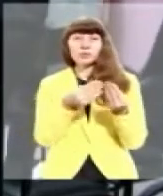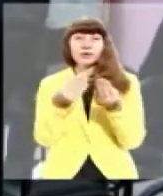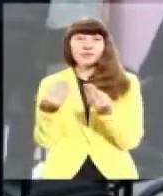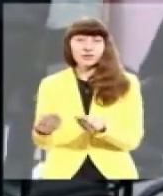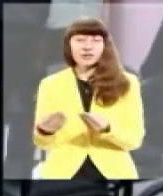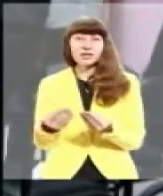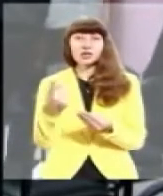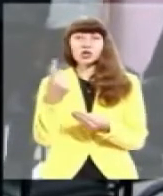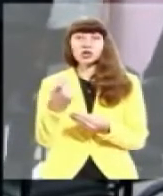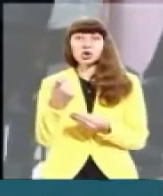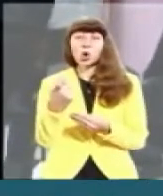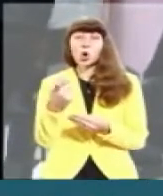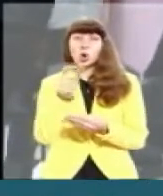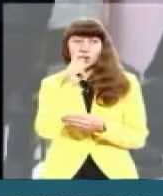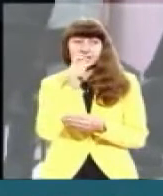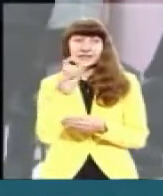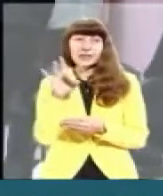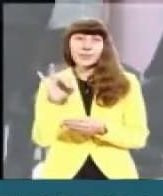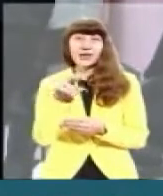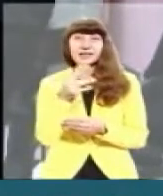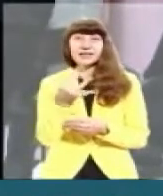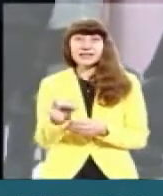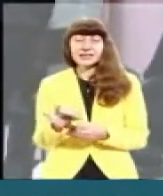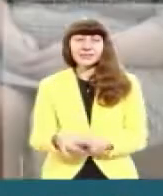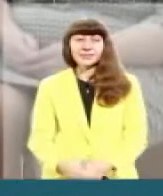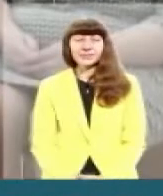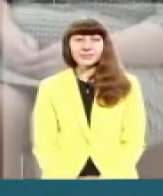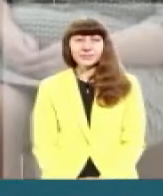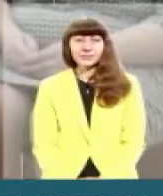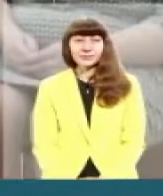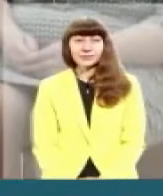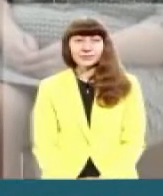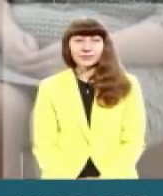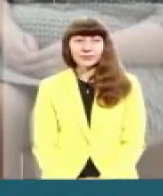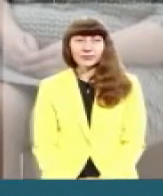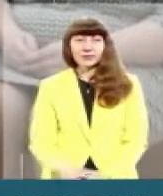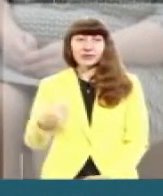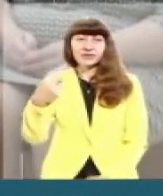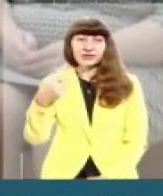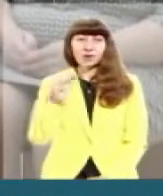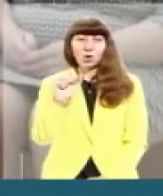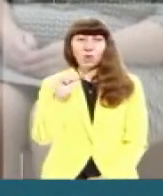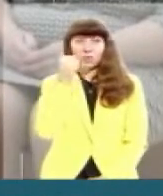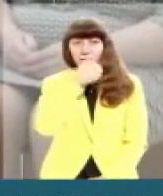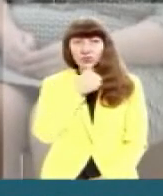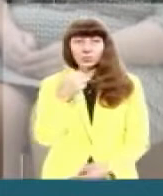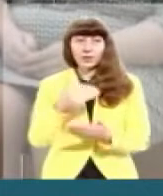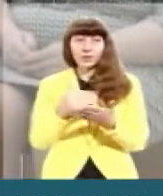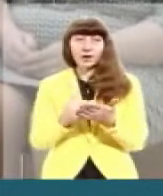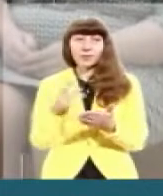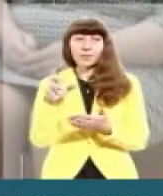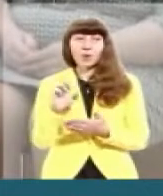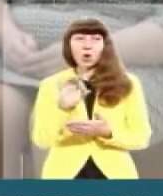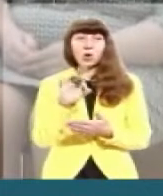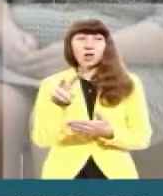2022 жылы қызметкерлердің жеті санаты болашақ бағдарламасымен біліктілігін арттыра алады. İnjenerlik